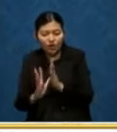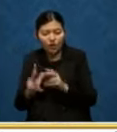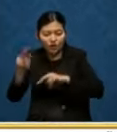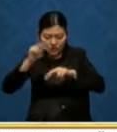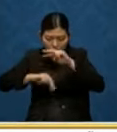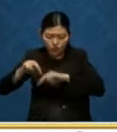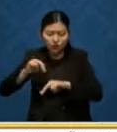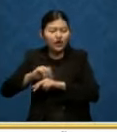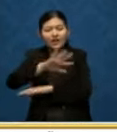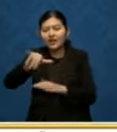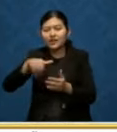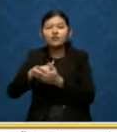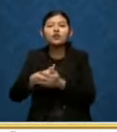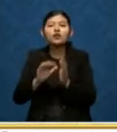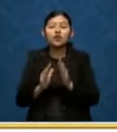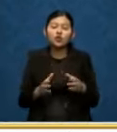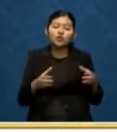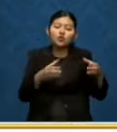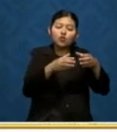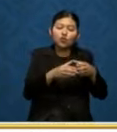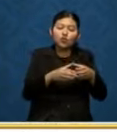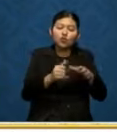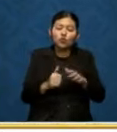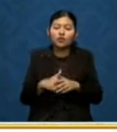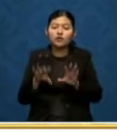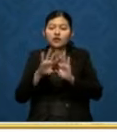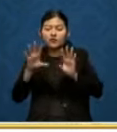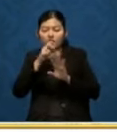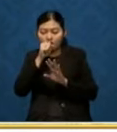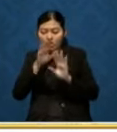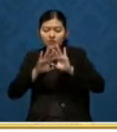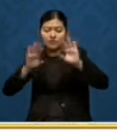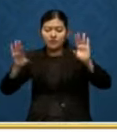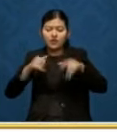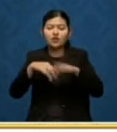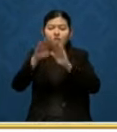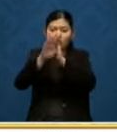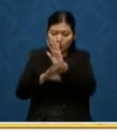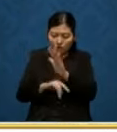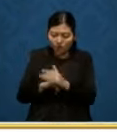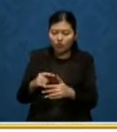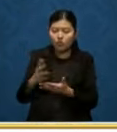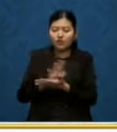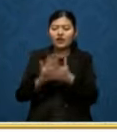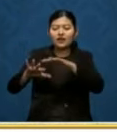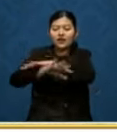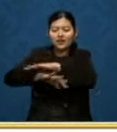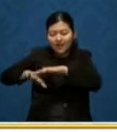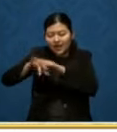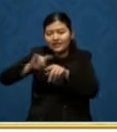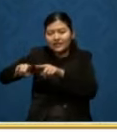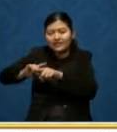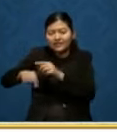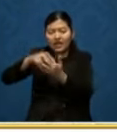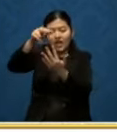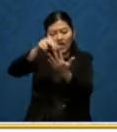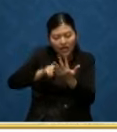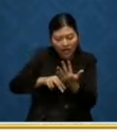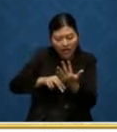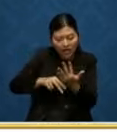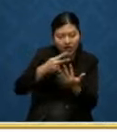เกี่ยวข้องนะครับรวมถึงให้หน่วยงานนะครับเปิดเผยความคืบหน้าหรือข้อมูลต่างๆที่ไม่เป็นผลเสียต่อลูกคดีนะครับให้